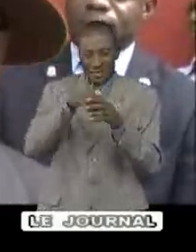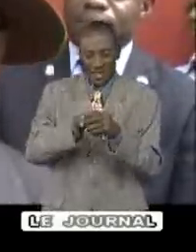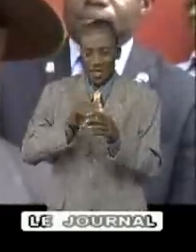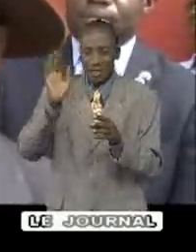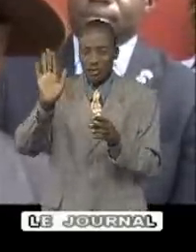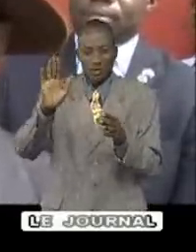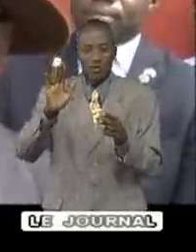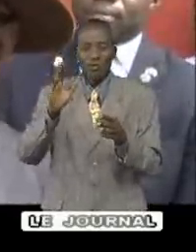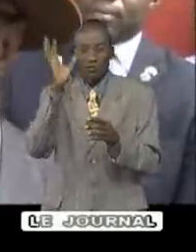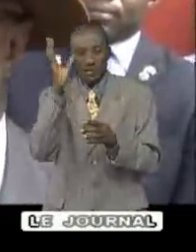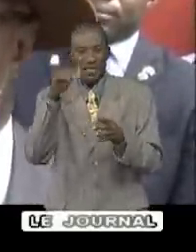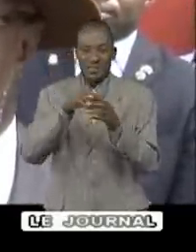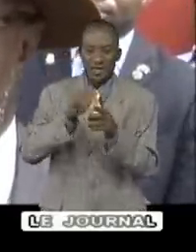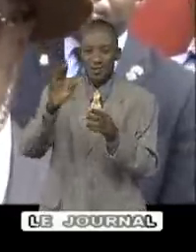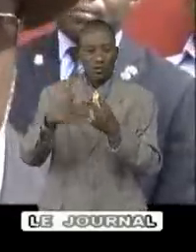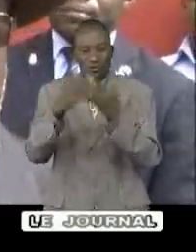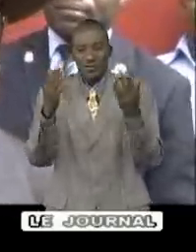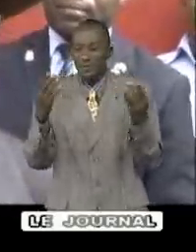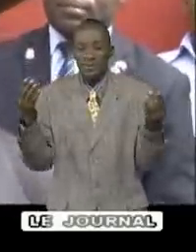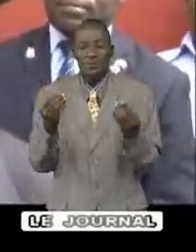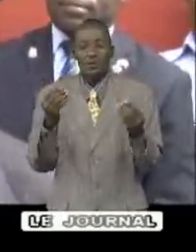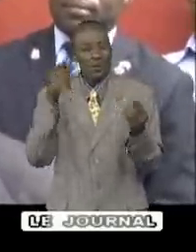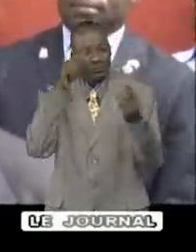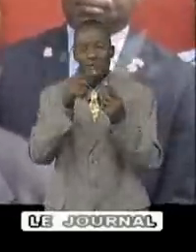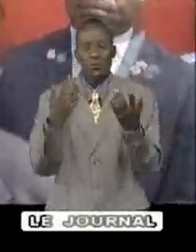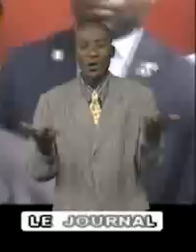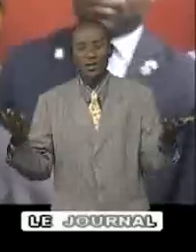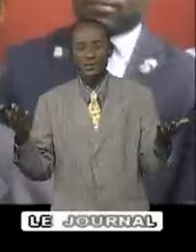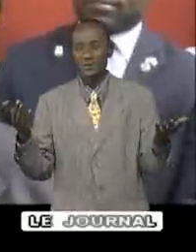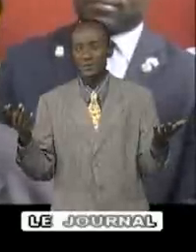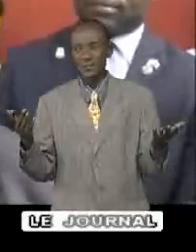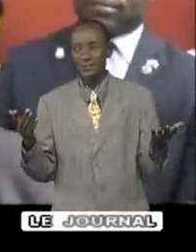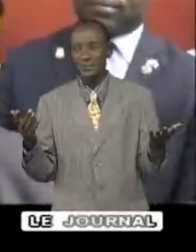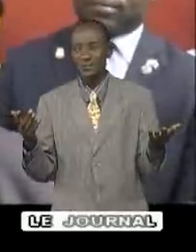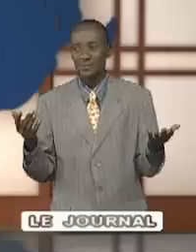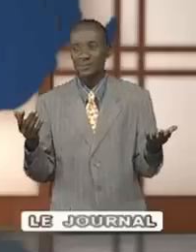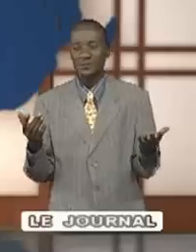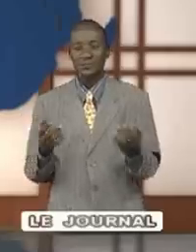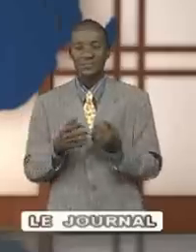guerre ont imposé la paix chez eux depuis maintenant 19 ans?